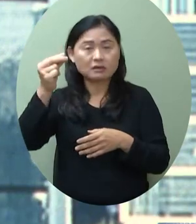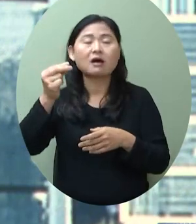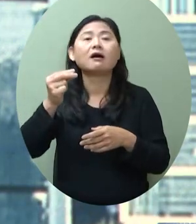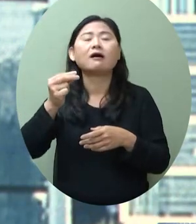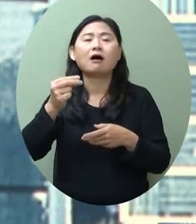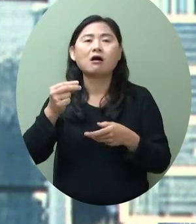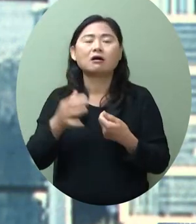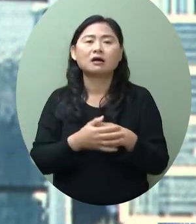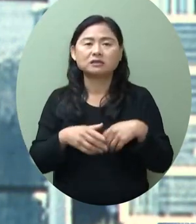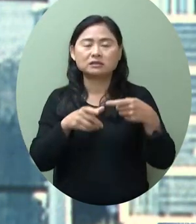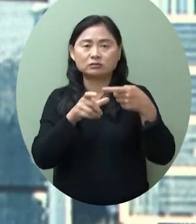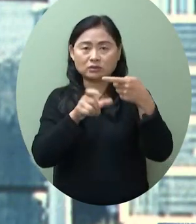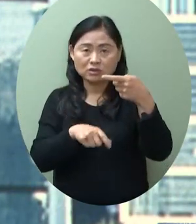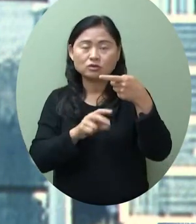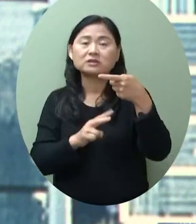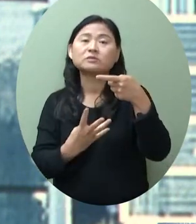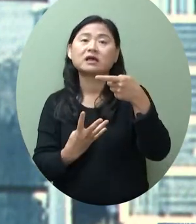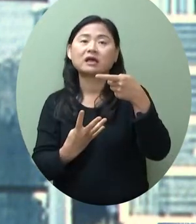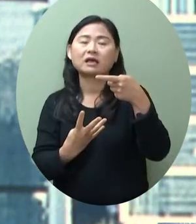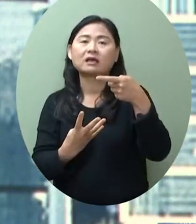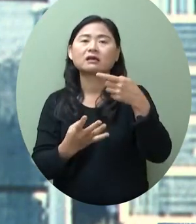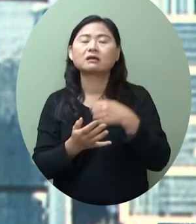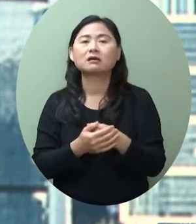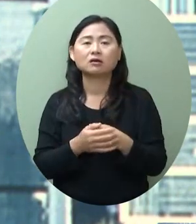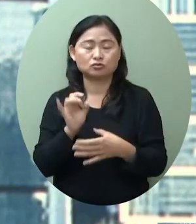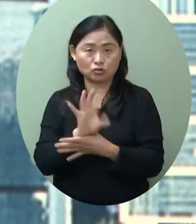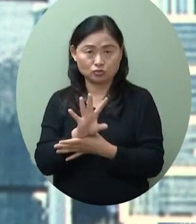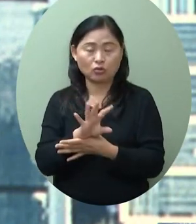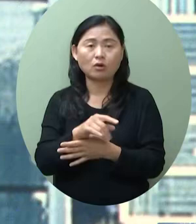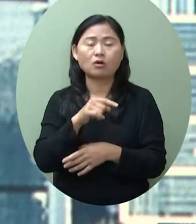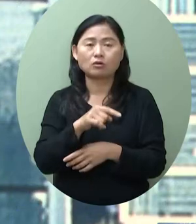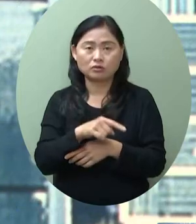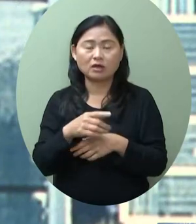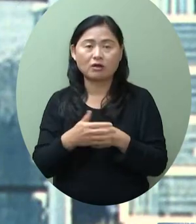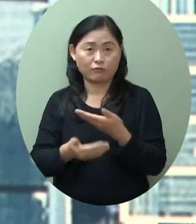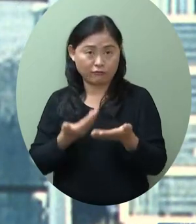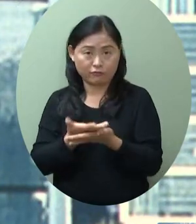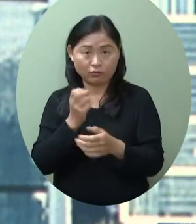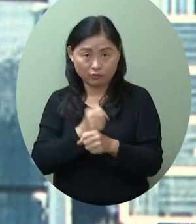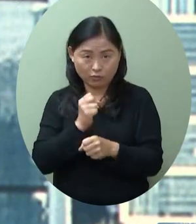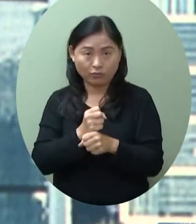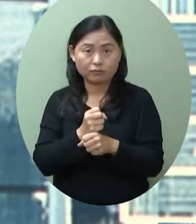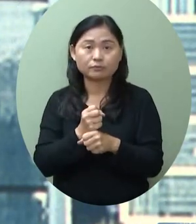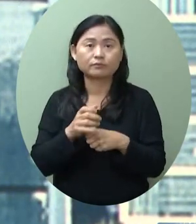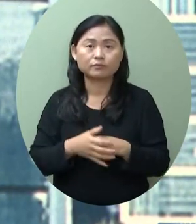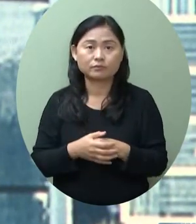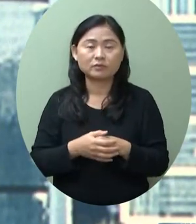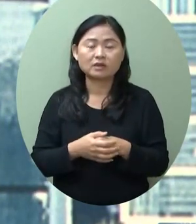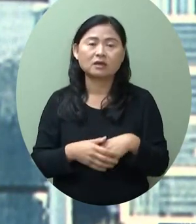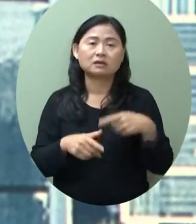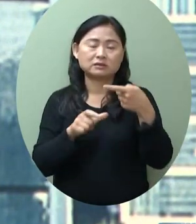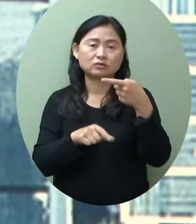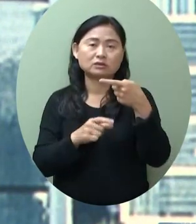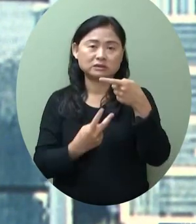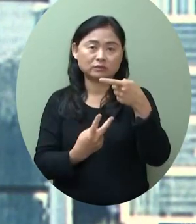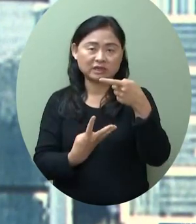咧，應該係1月24日嚇。咁所以睇嚟最早佢哋可以復職咧，恢復返工咧，都係1月24